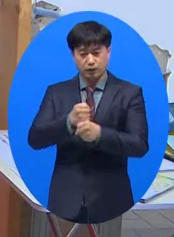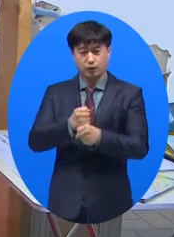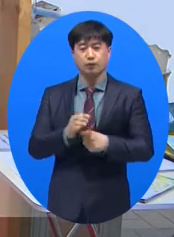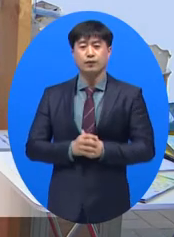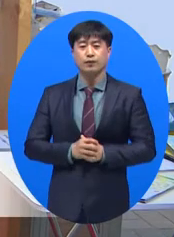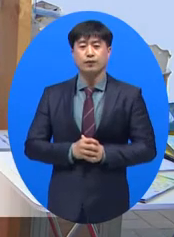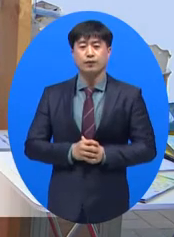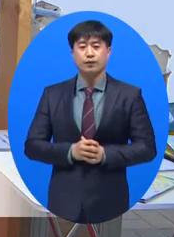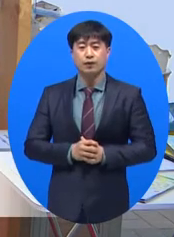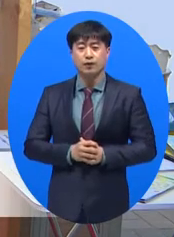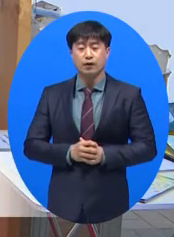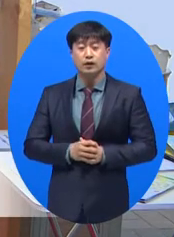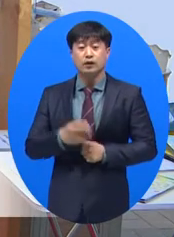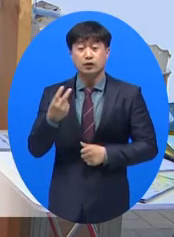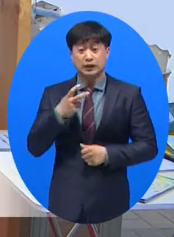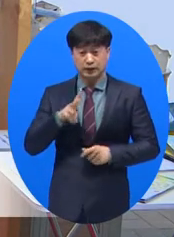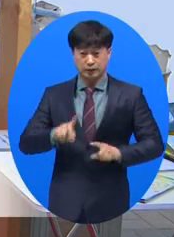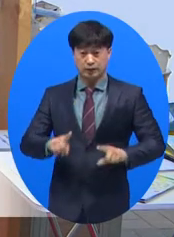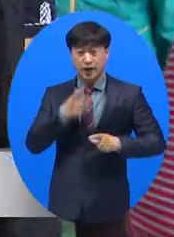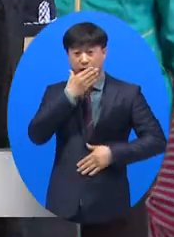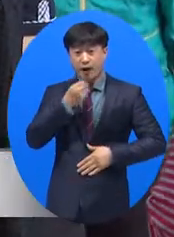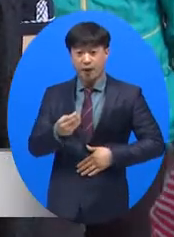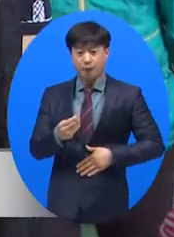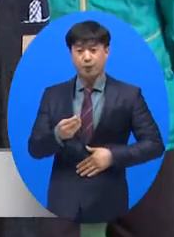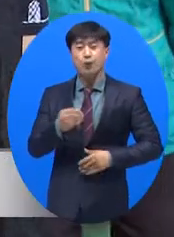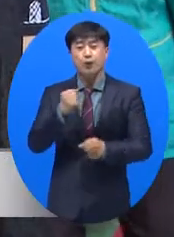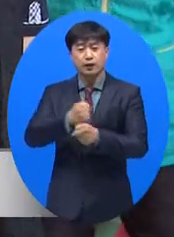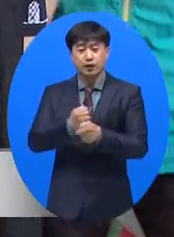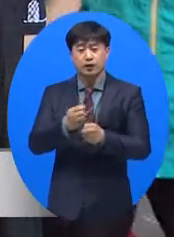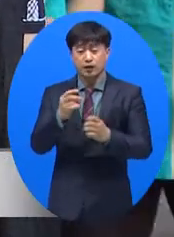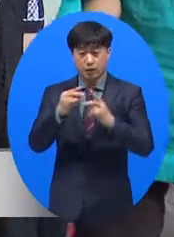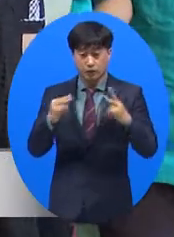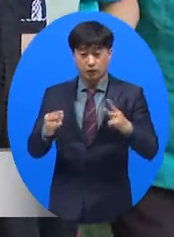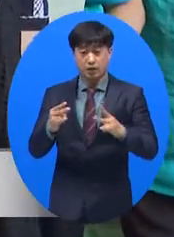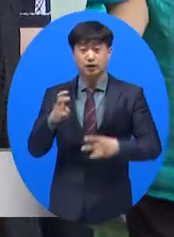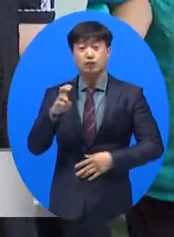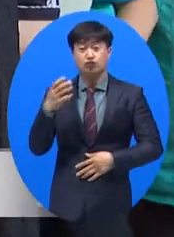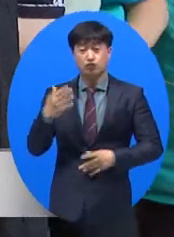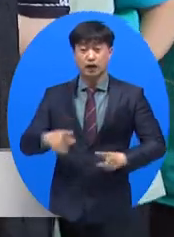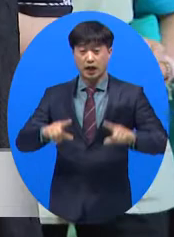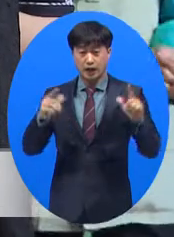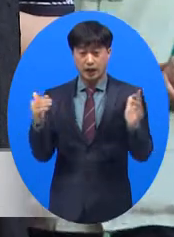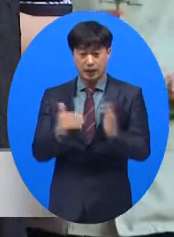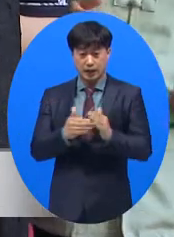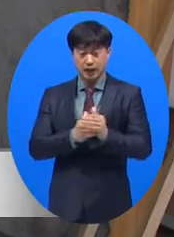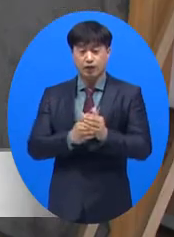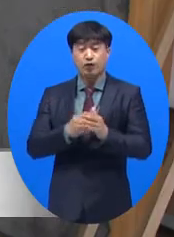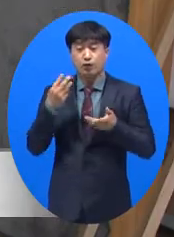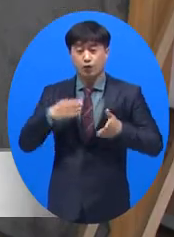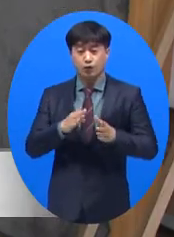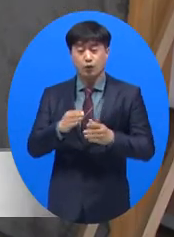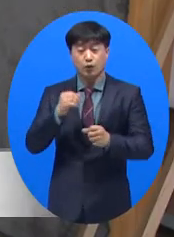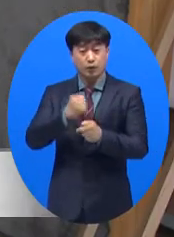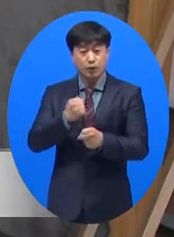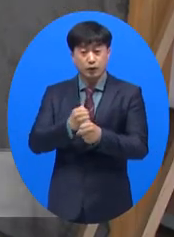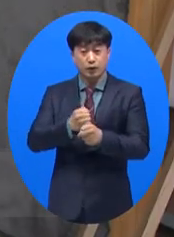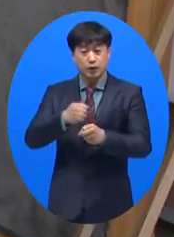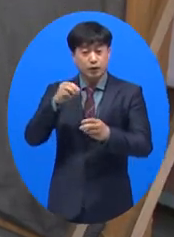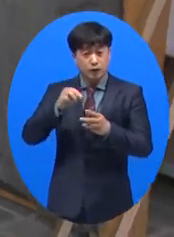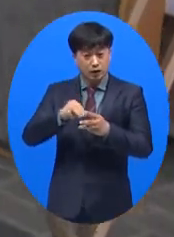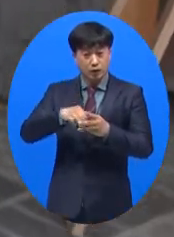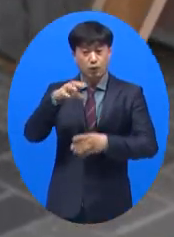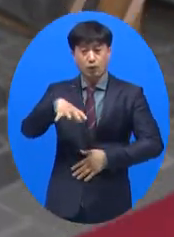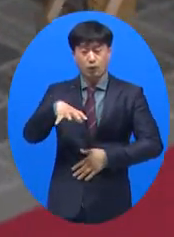2022 경기 행복 공개 캠프는 지난 20일부터 29일까지 경기 국내 창작 지원 센터에서 공해 주간을 맞아